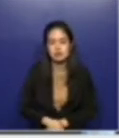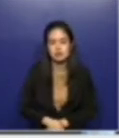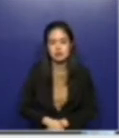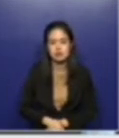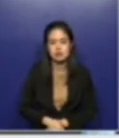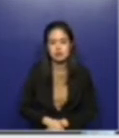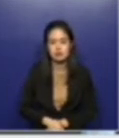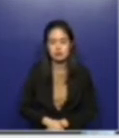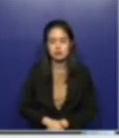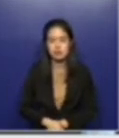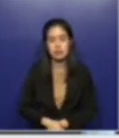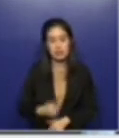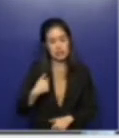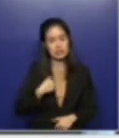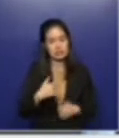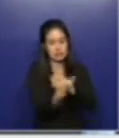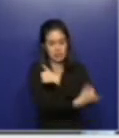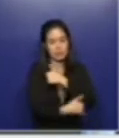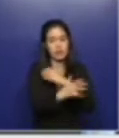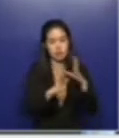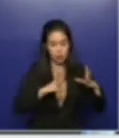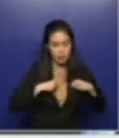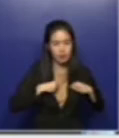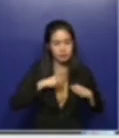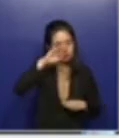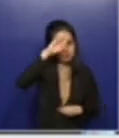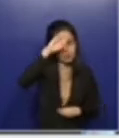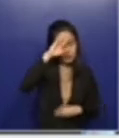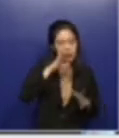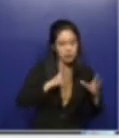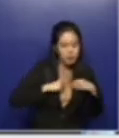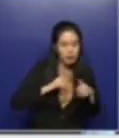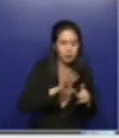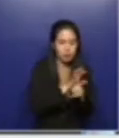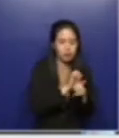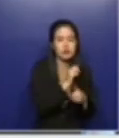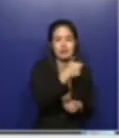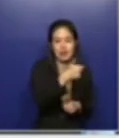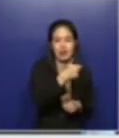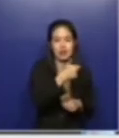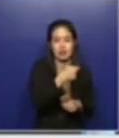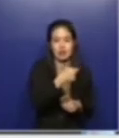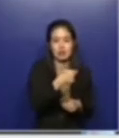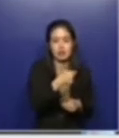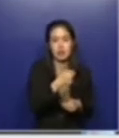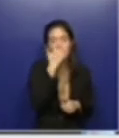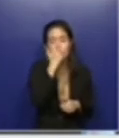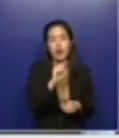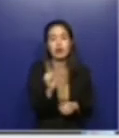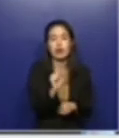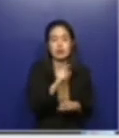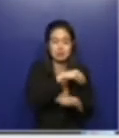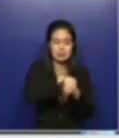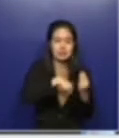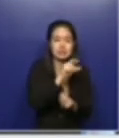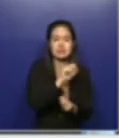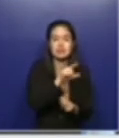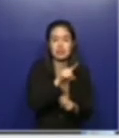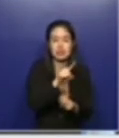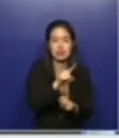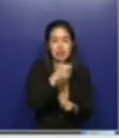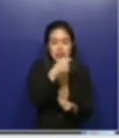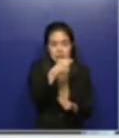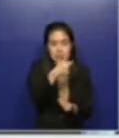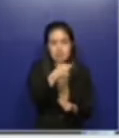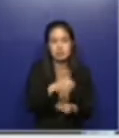อกเขายอมรับตรงนี้เขายอมป่วยได้เพื่อไม่ให้ภาพรวมมันตายเศรษฐกิจไม่ตายประเทศเหล่